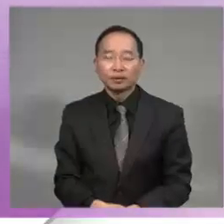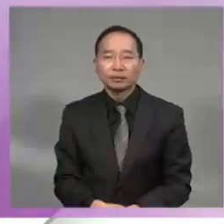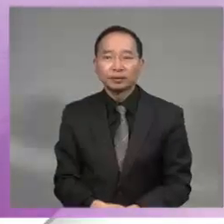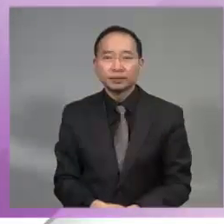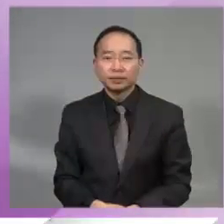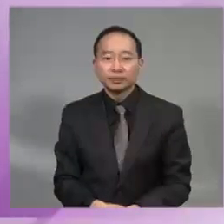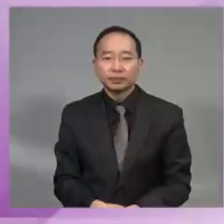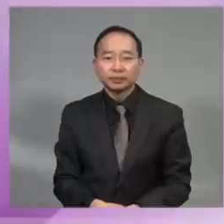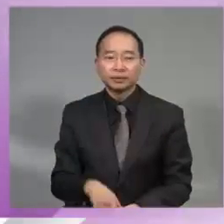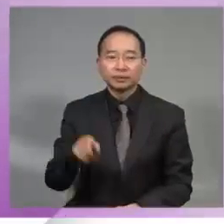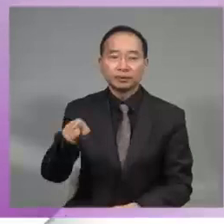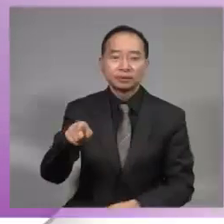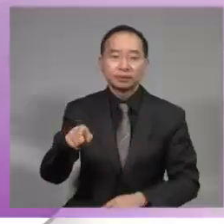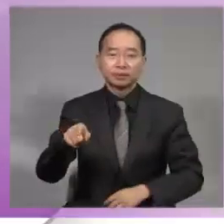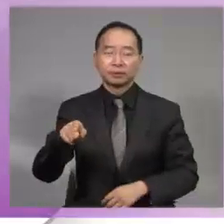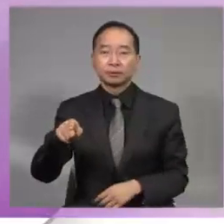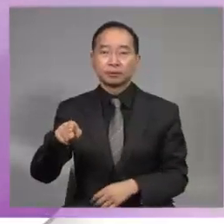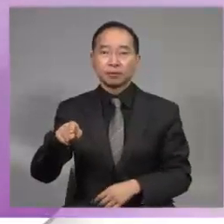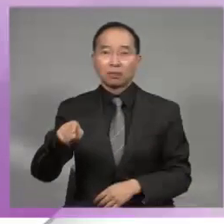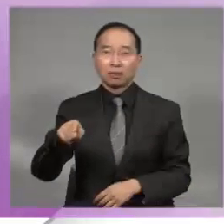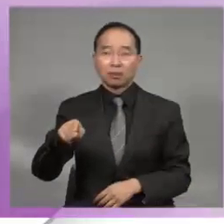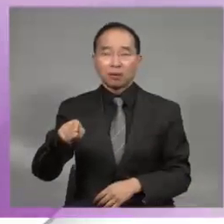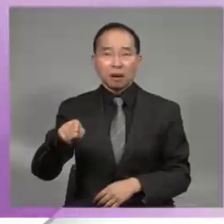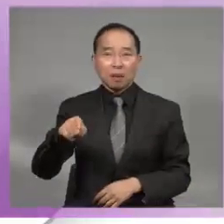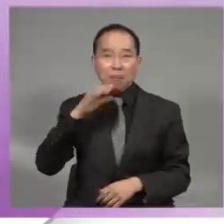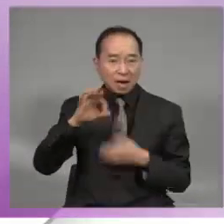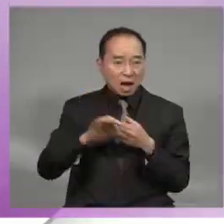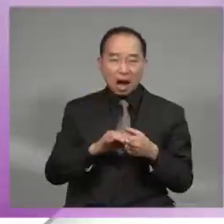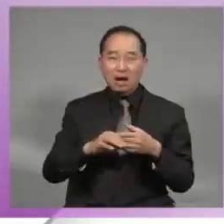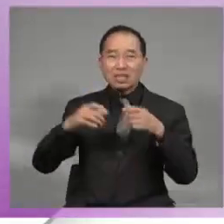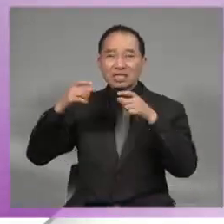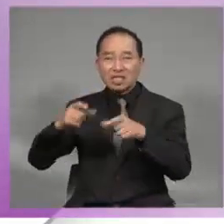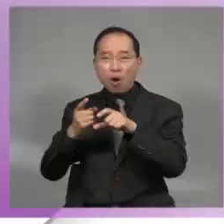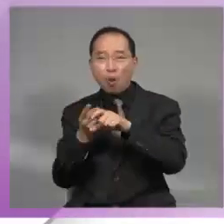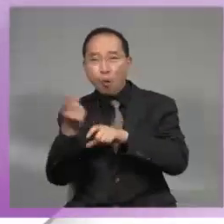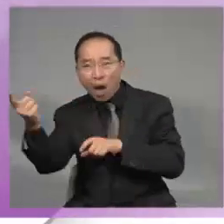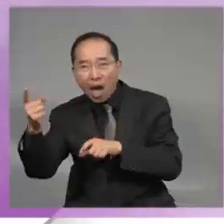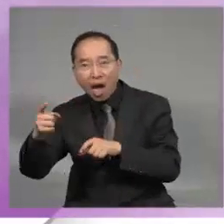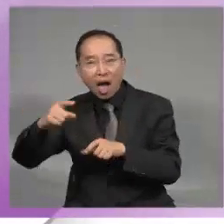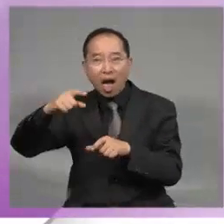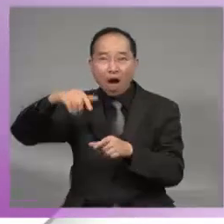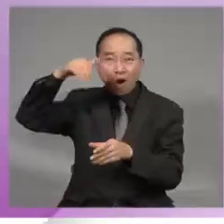해송용 봉투도 굉장히 관외 선거인 수가 많으면 엄청 무겁거든요. 그런데 이렇게